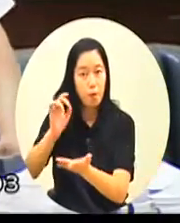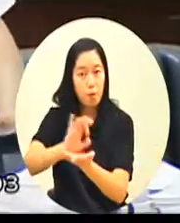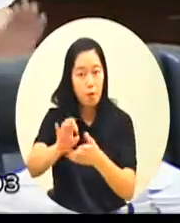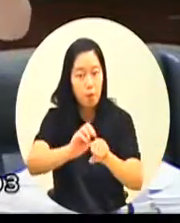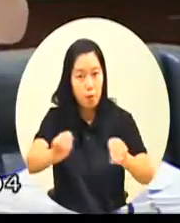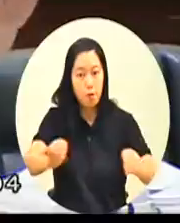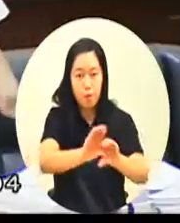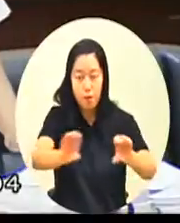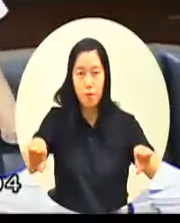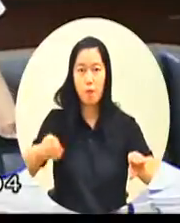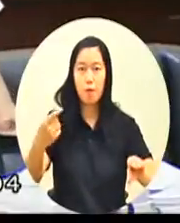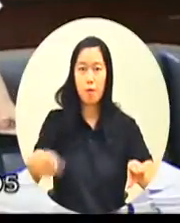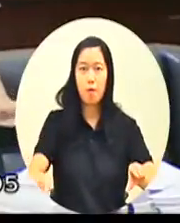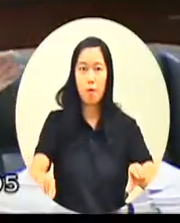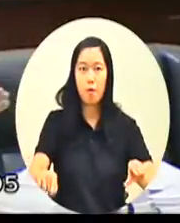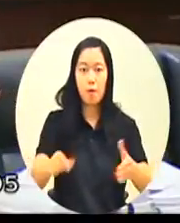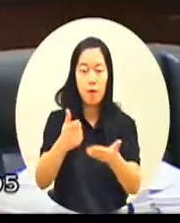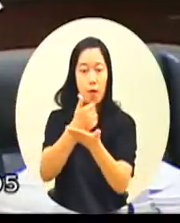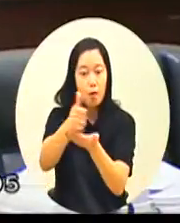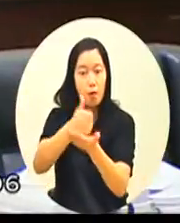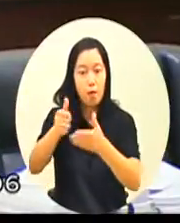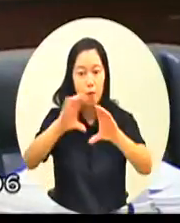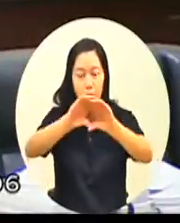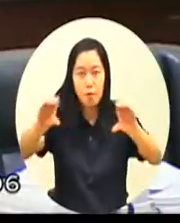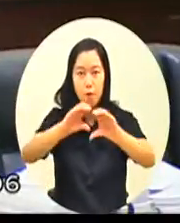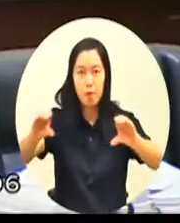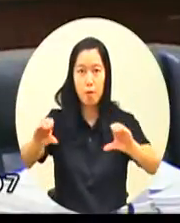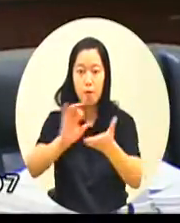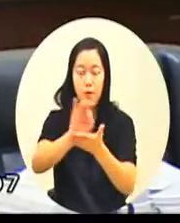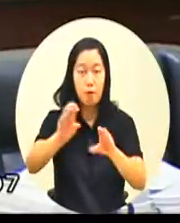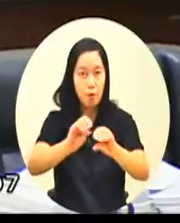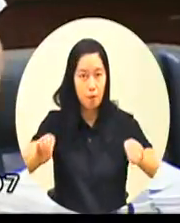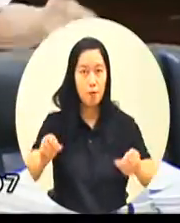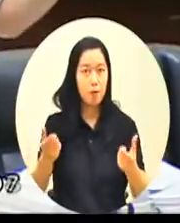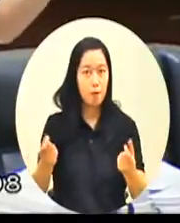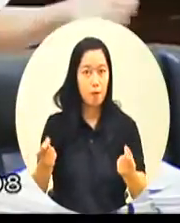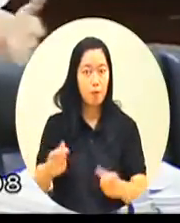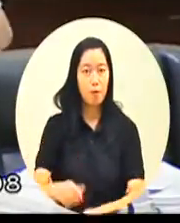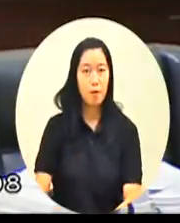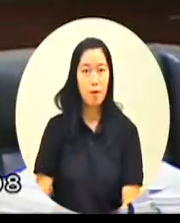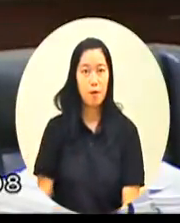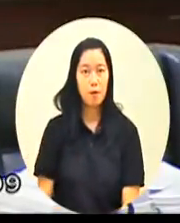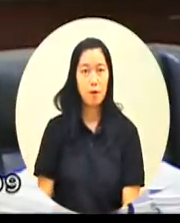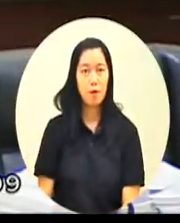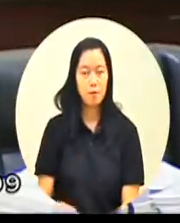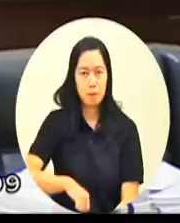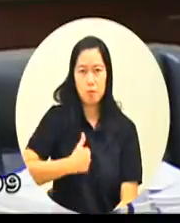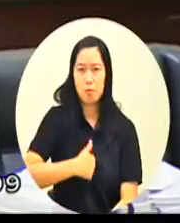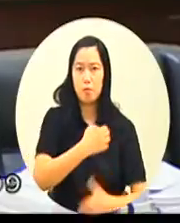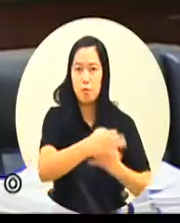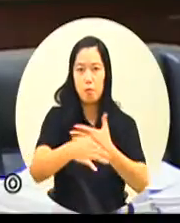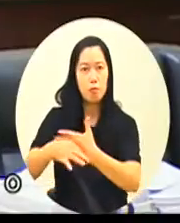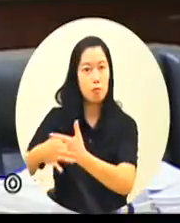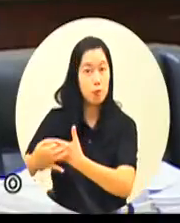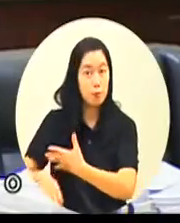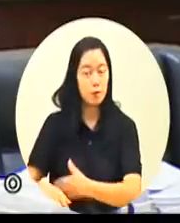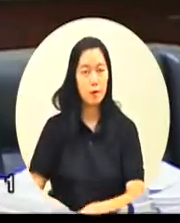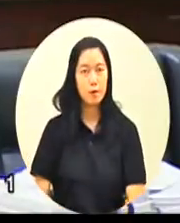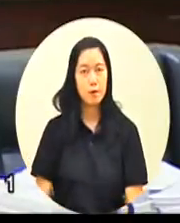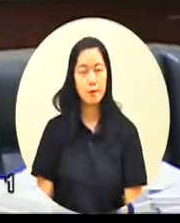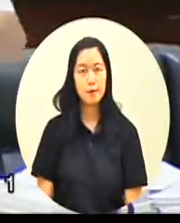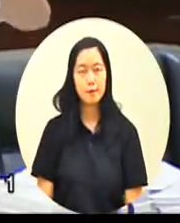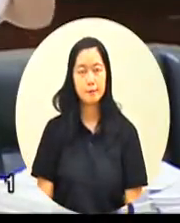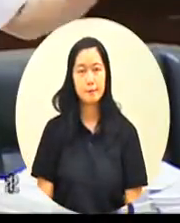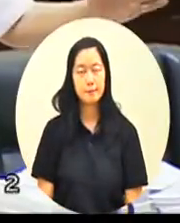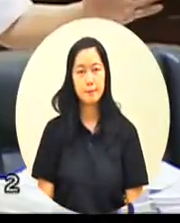用地或者货柜用地也好，其实是我上次有跟局长讨教，就是还是蛮缺乏的。所以当这边